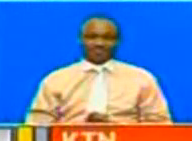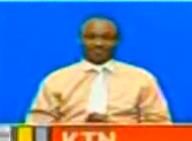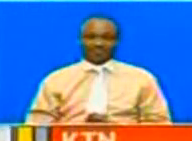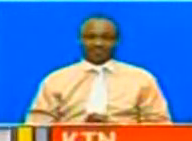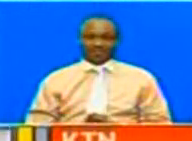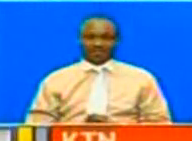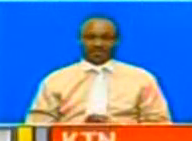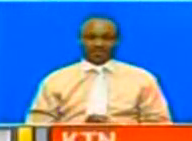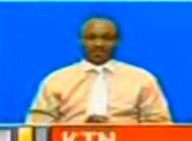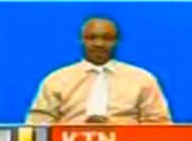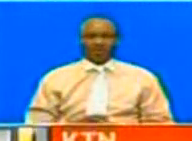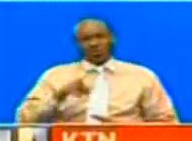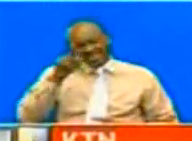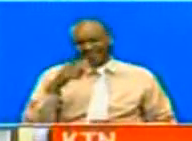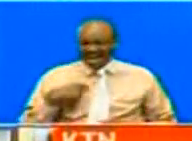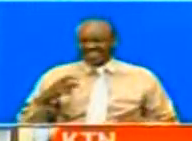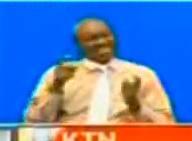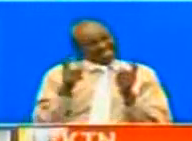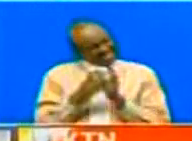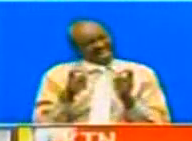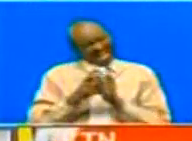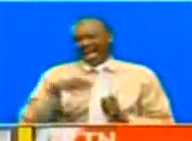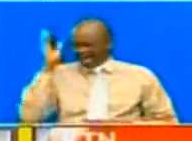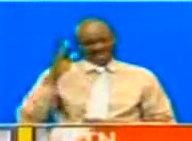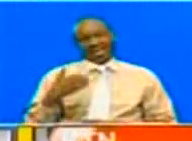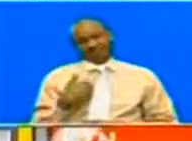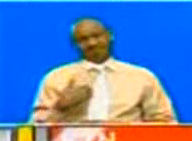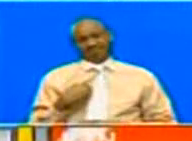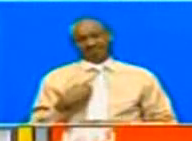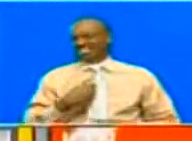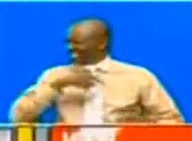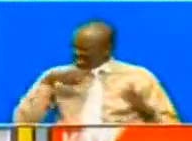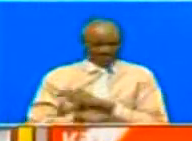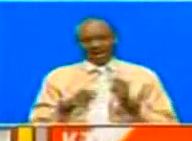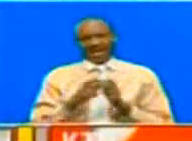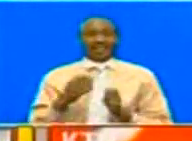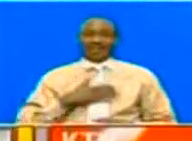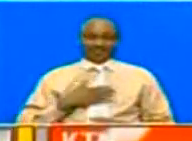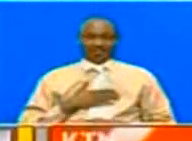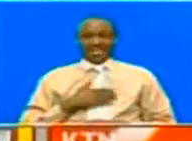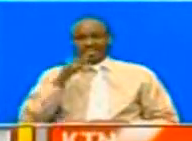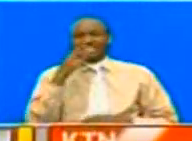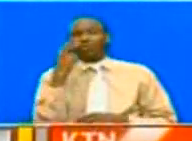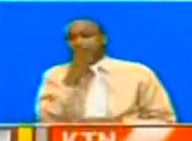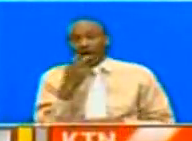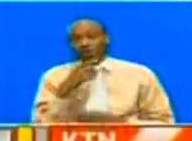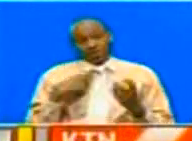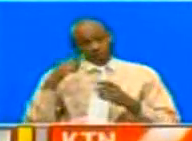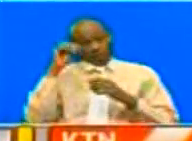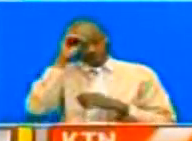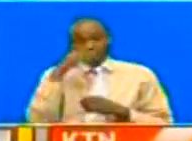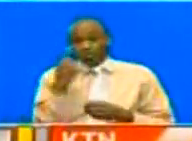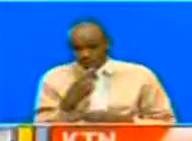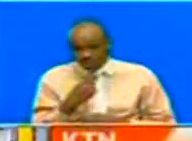You have hurt us so irreparably and so deeply. Ni kauli ya mbunge wa